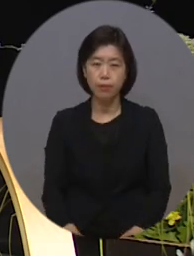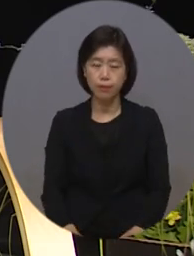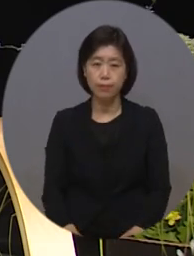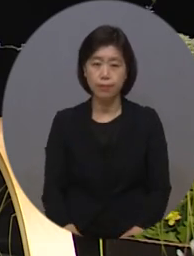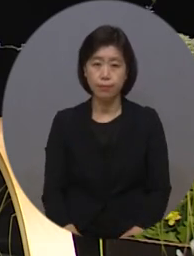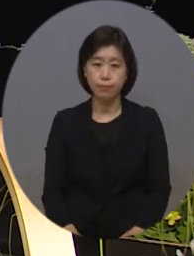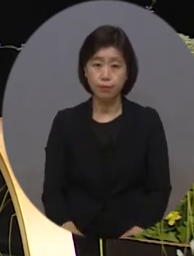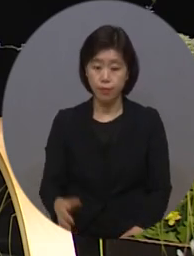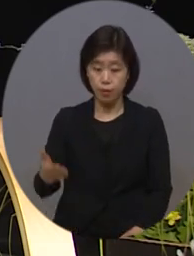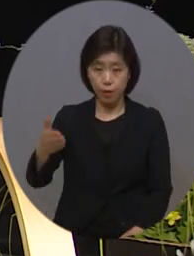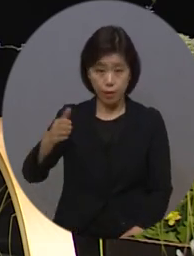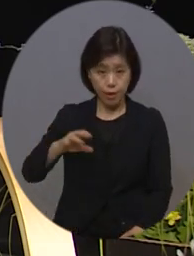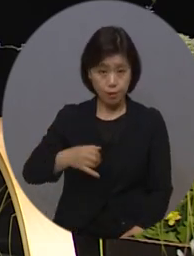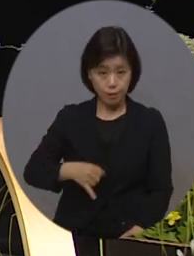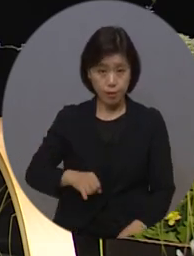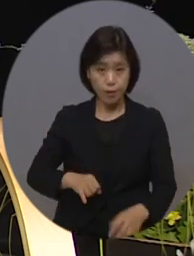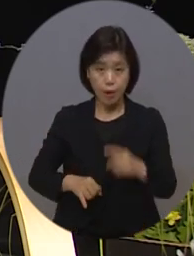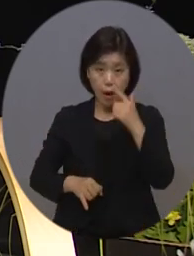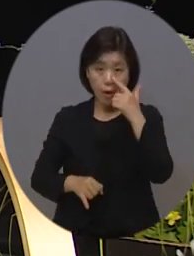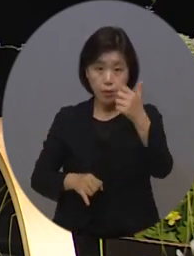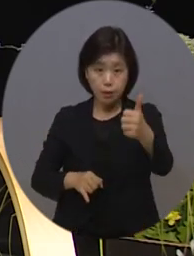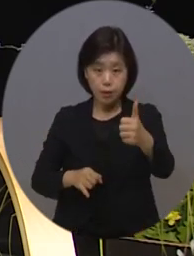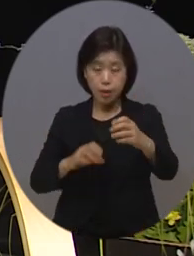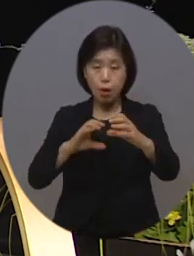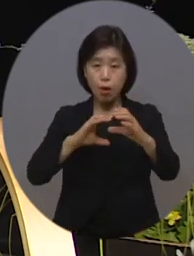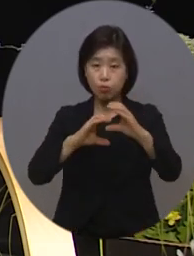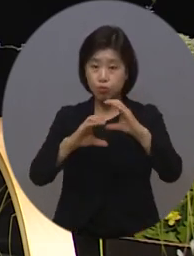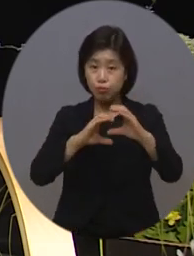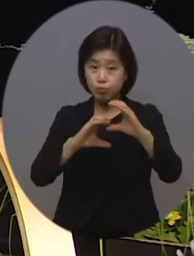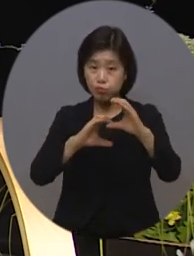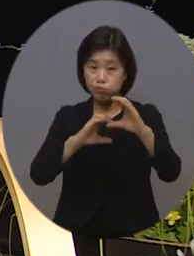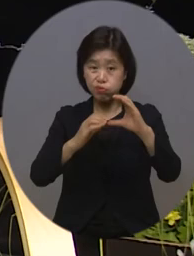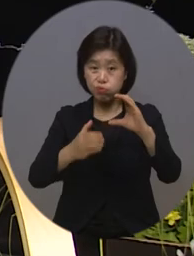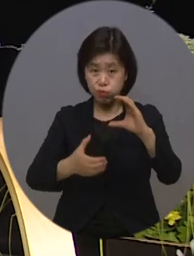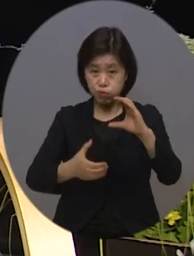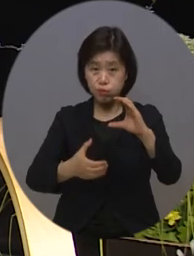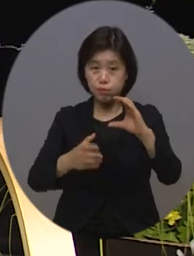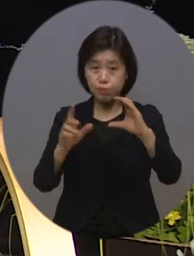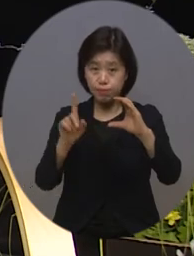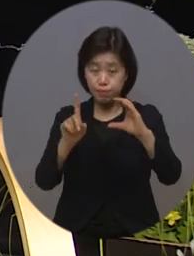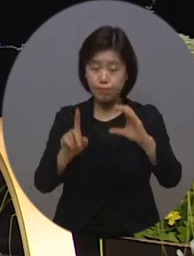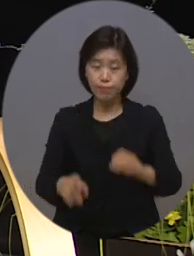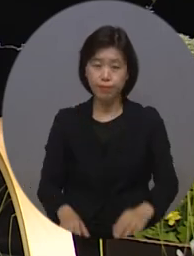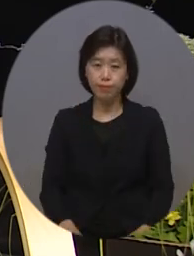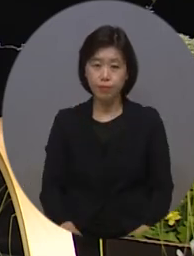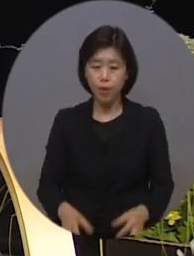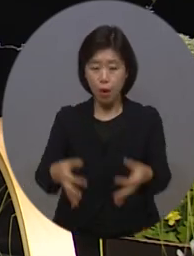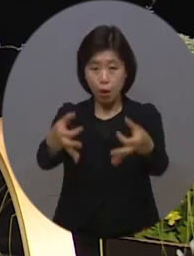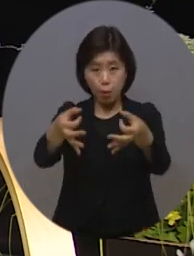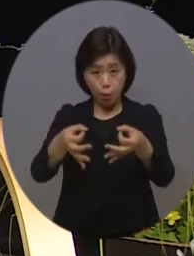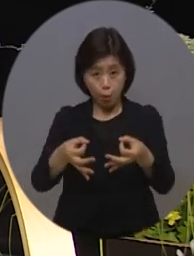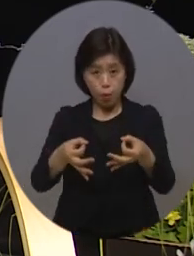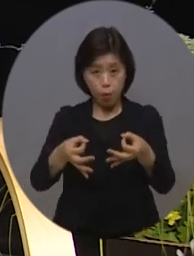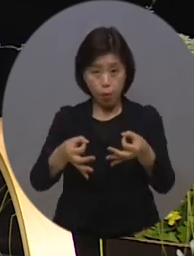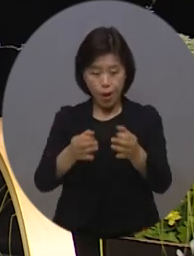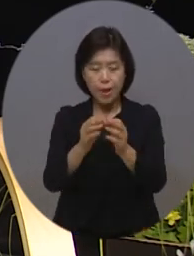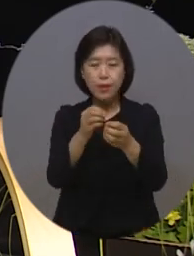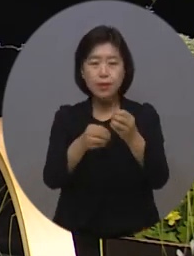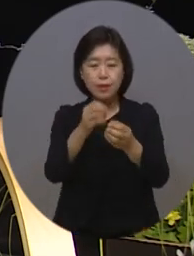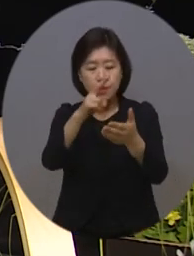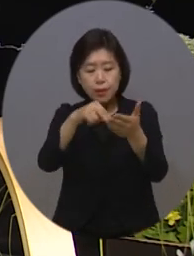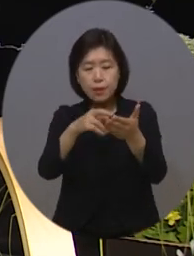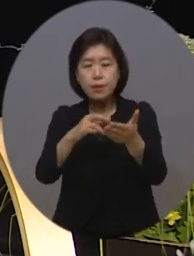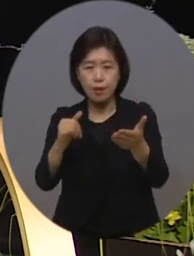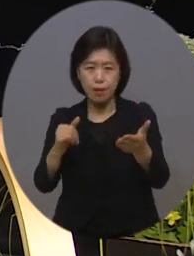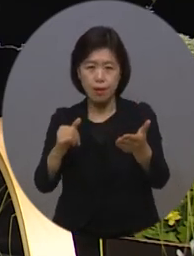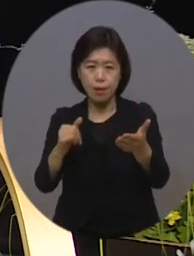그러나 자식과 아버지의 이 소통 단절은 아이러니하게도 시청자와 독자에게 아버지에